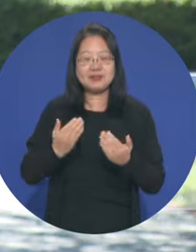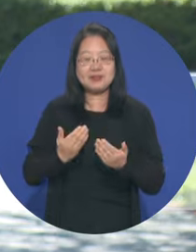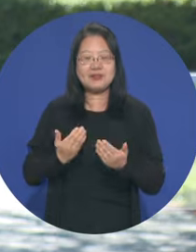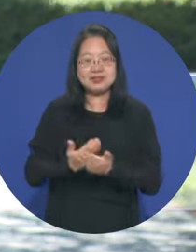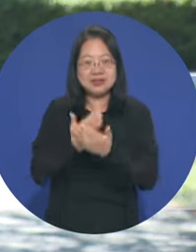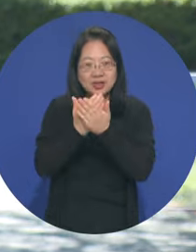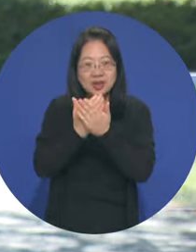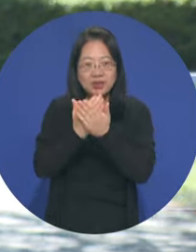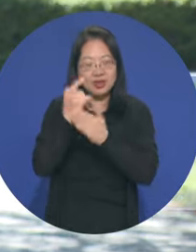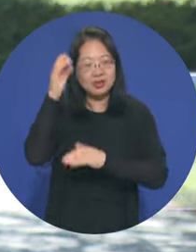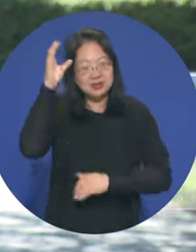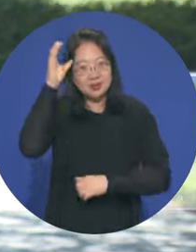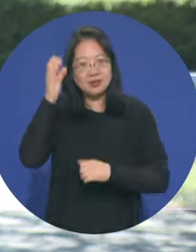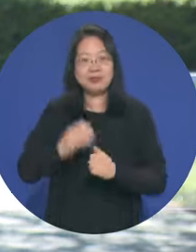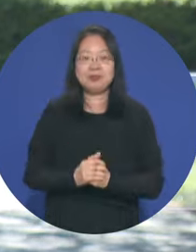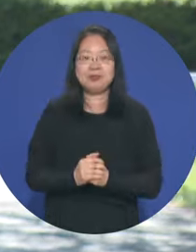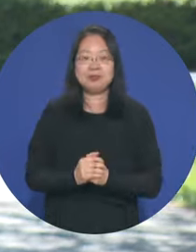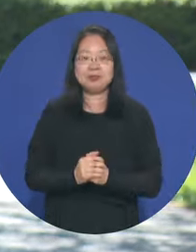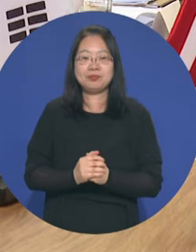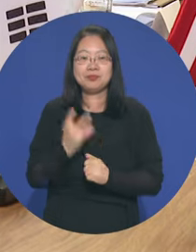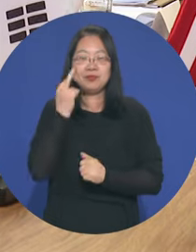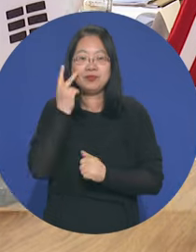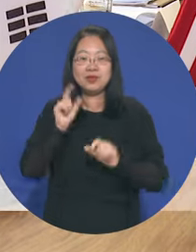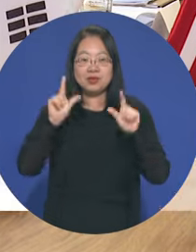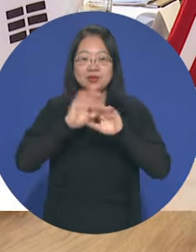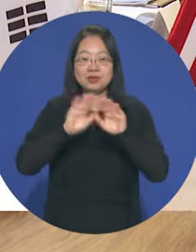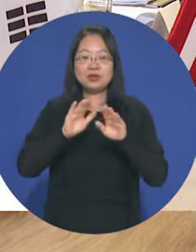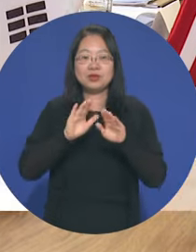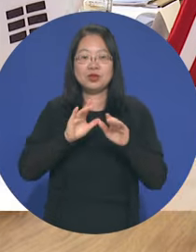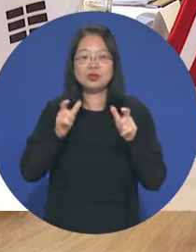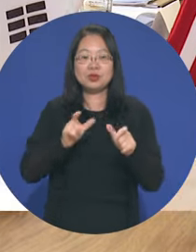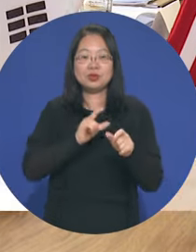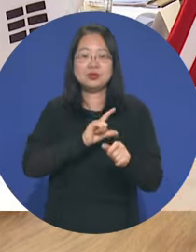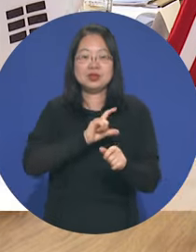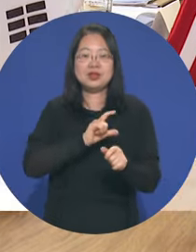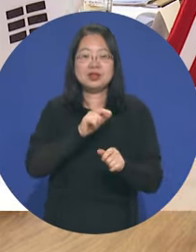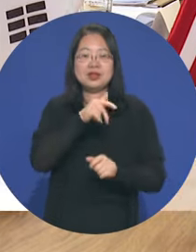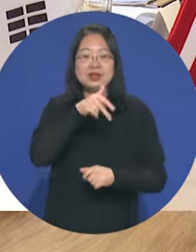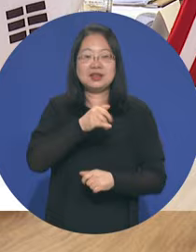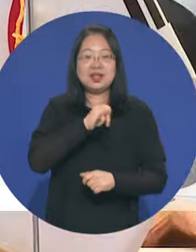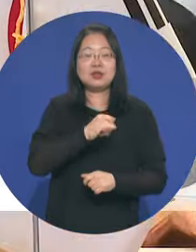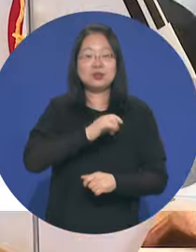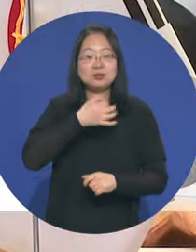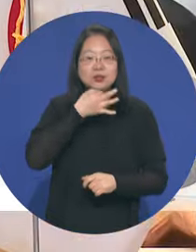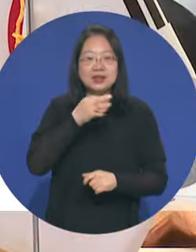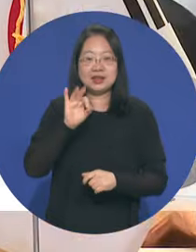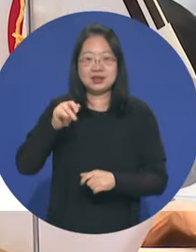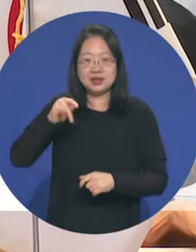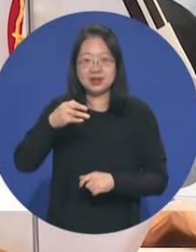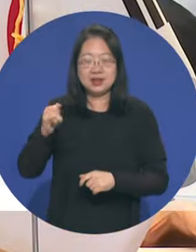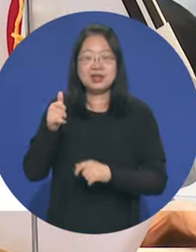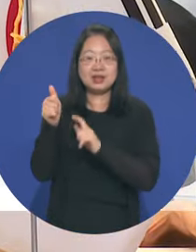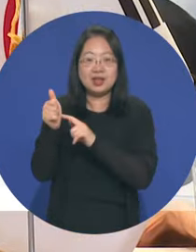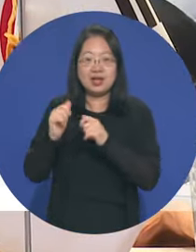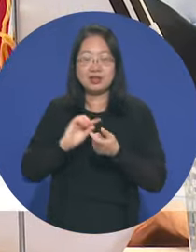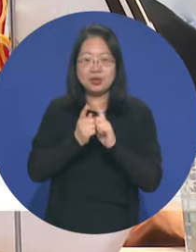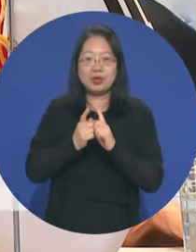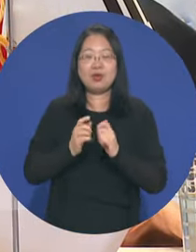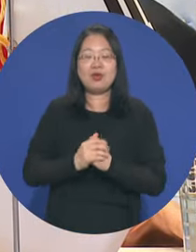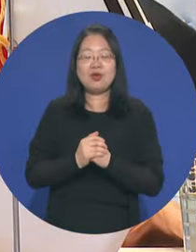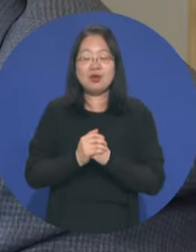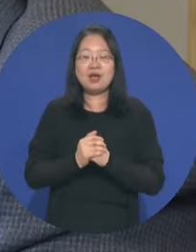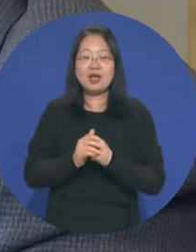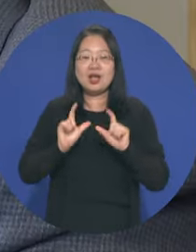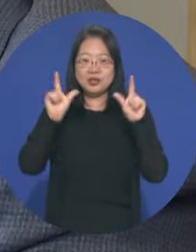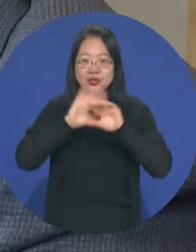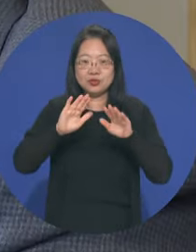보다 많은 진전을 볼 수 있을 것으로 기대하고 있습니다. 미국의 기후주지사로 불리는 인즐리 워싱턴 주지사와 양지역의 기후정책을